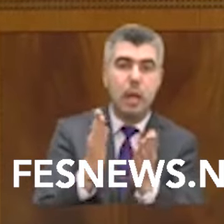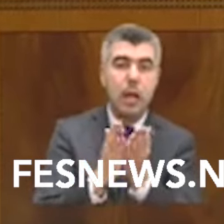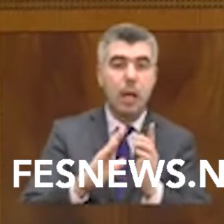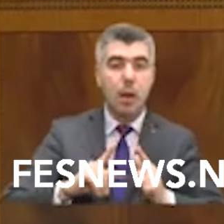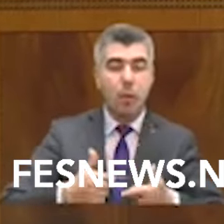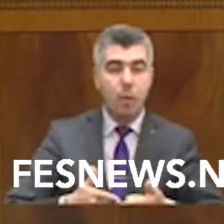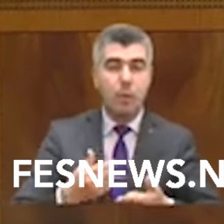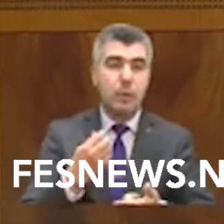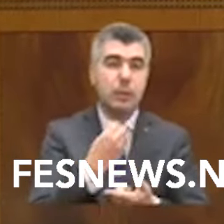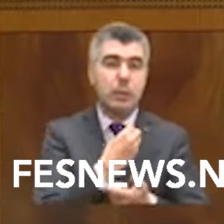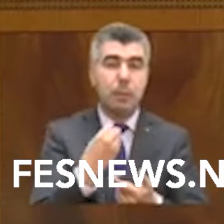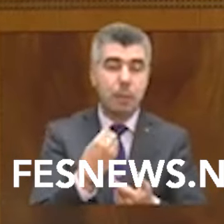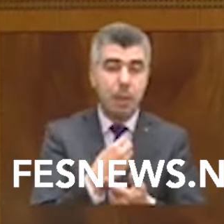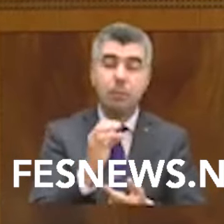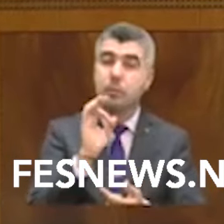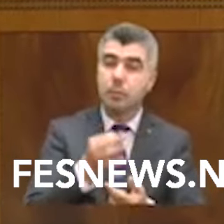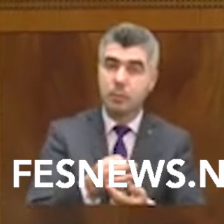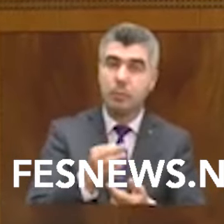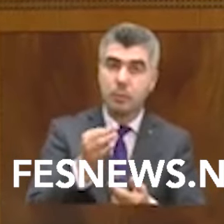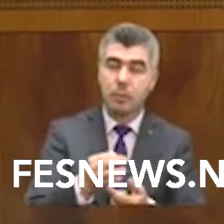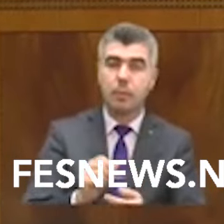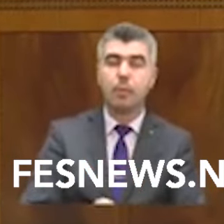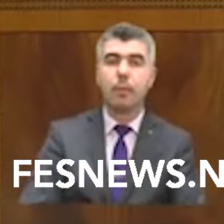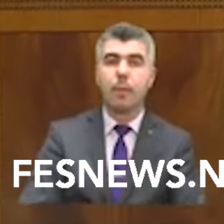وتقوية جاذبية العالم القروي باش